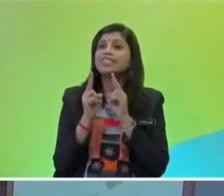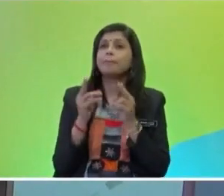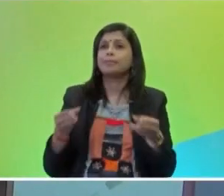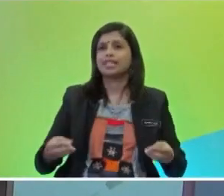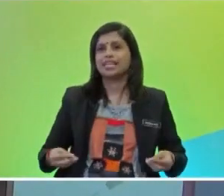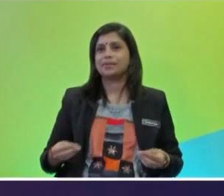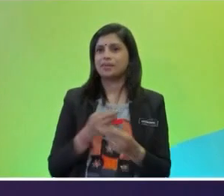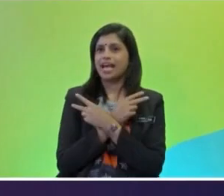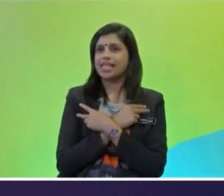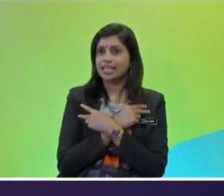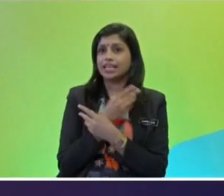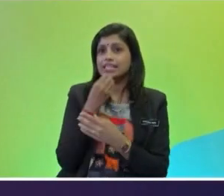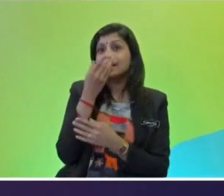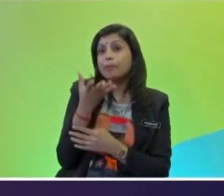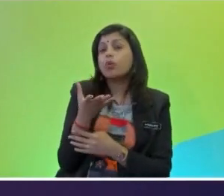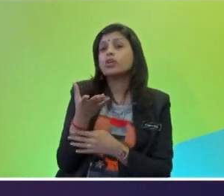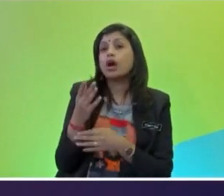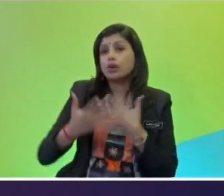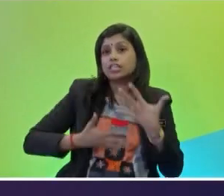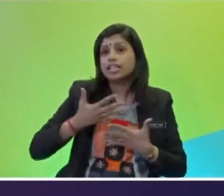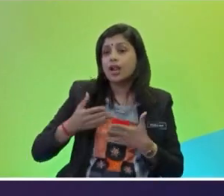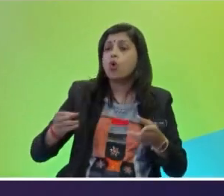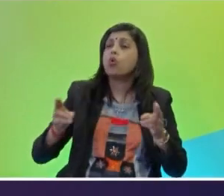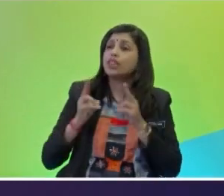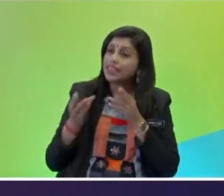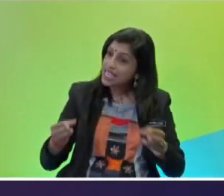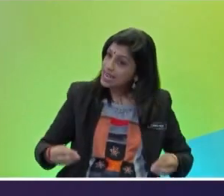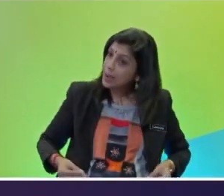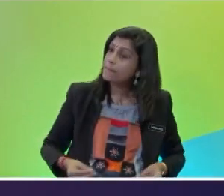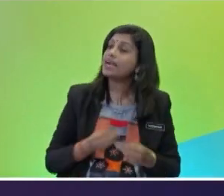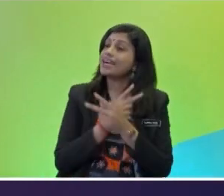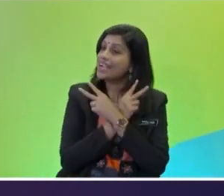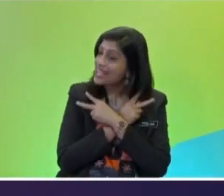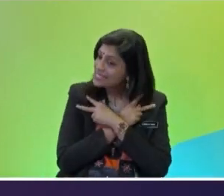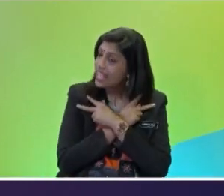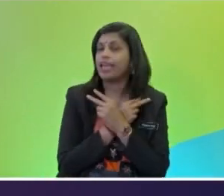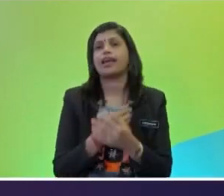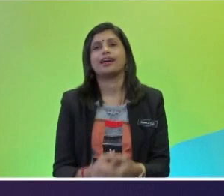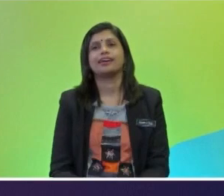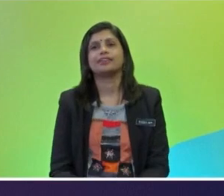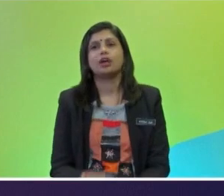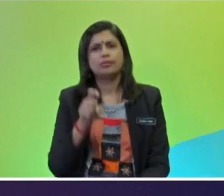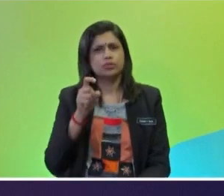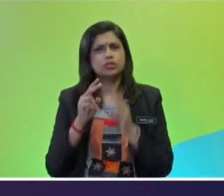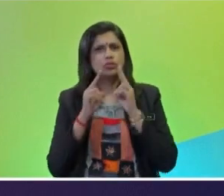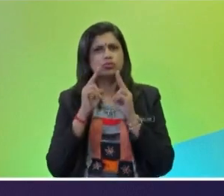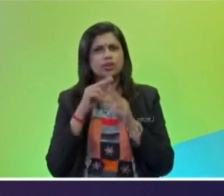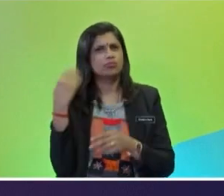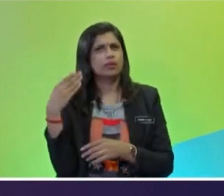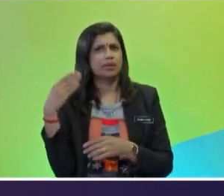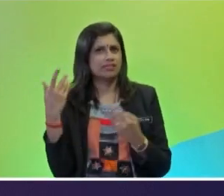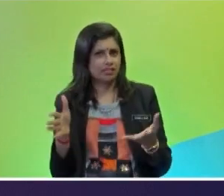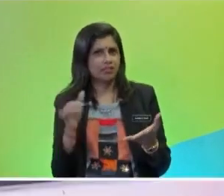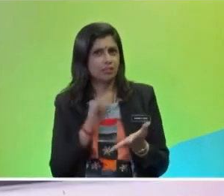kasih. Ya. Yeah. Okey. Bila dapat bantuan daripada jiran, kita akan mengucapkan terima kasih. Ini biasa semua dah tahu kan?